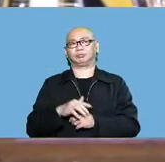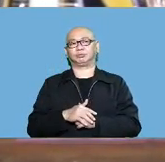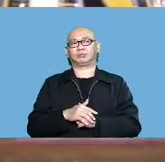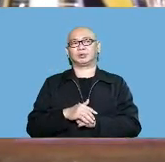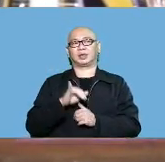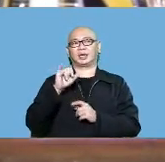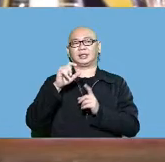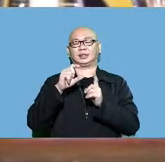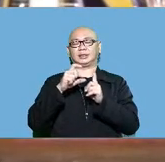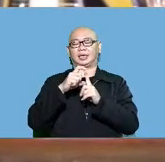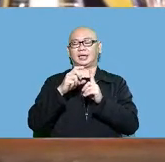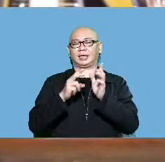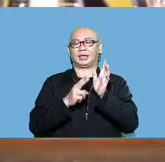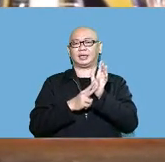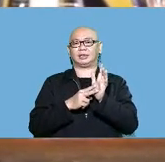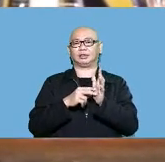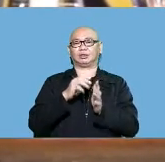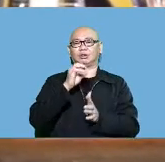NIDN